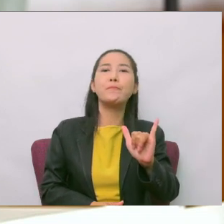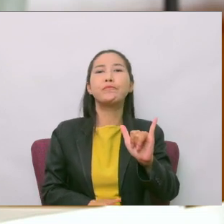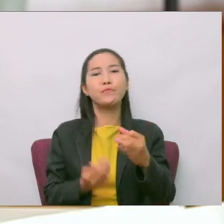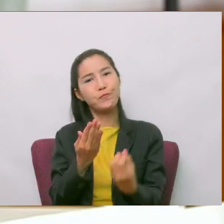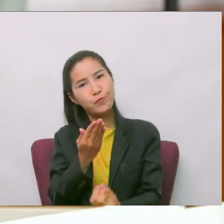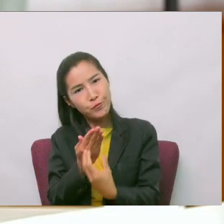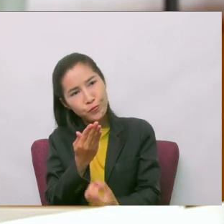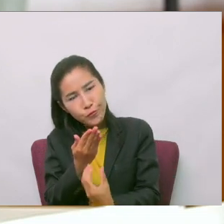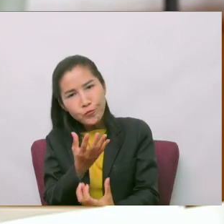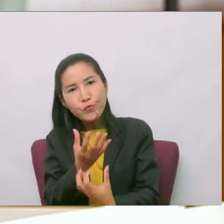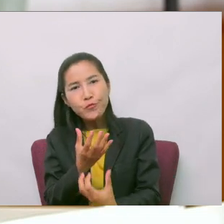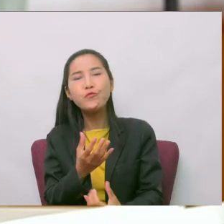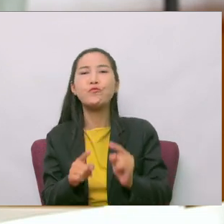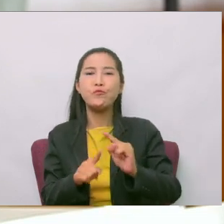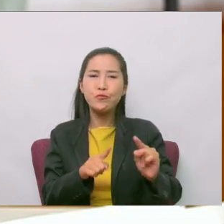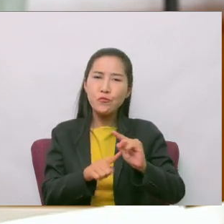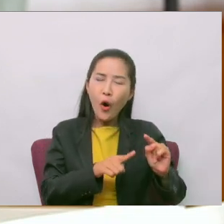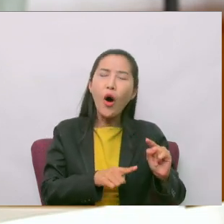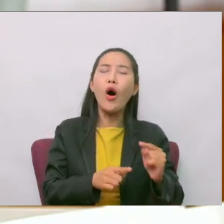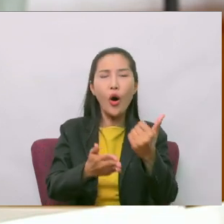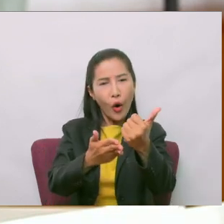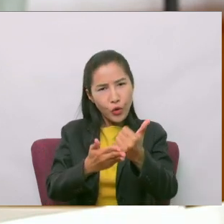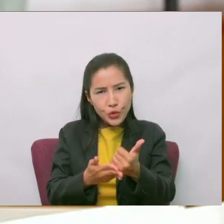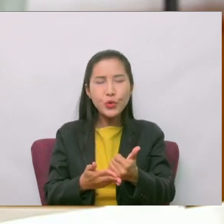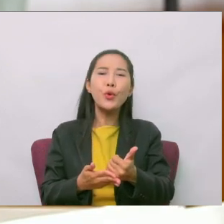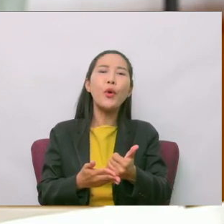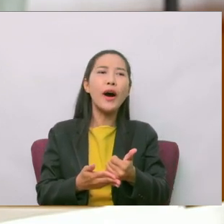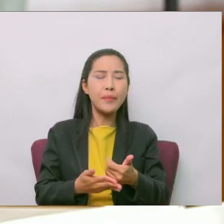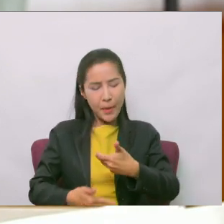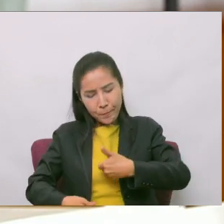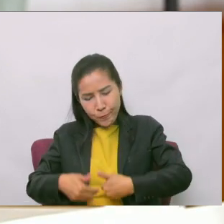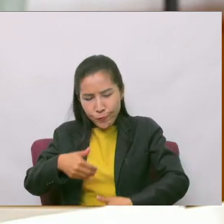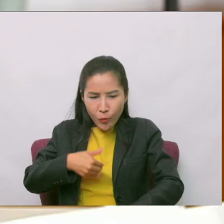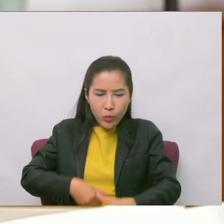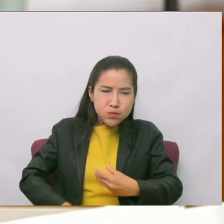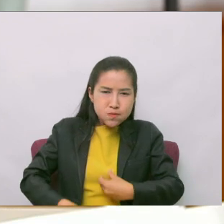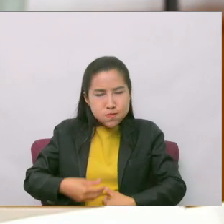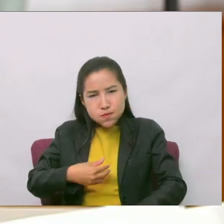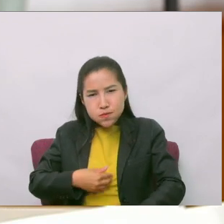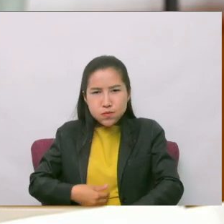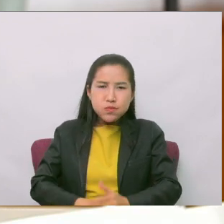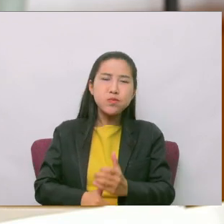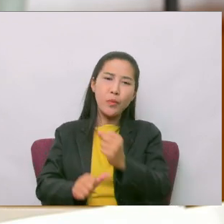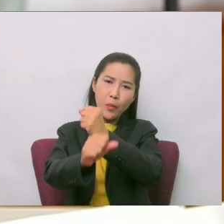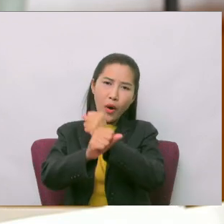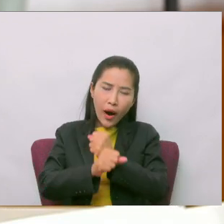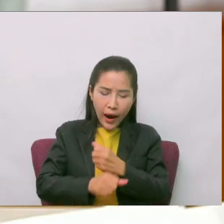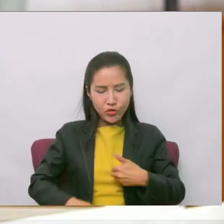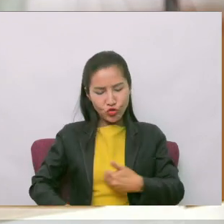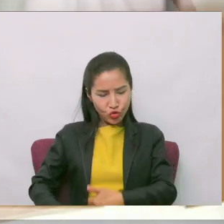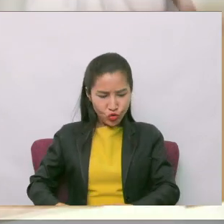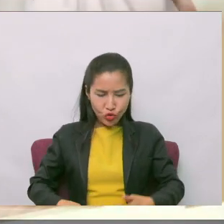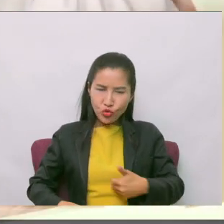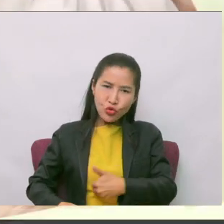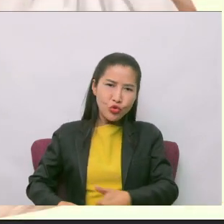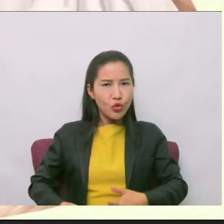คะก็น่าจะช่วยเราได้กรณีของคนที่มีปัญหาเรื่องของท้องอืดท้องเฟ้อนะคะต่อไปก็จะเป็นในเรื่องของผิวมะ